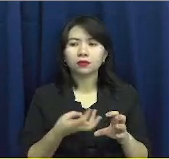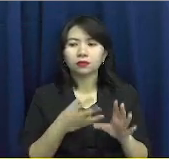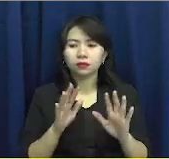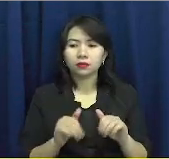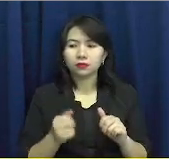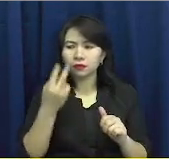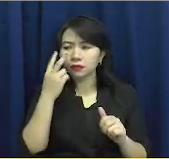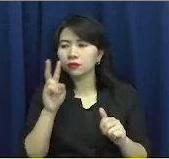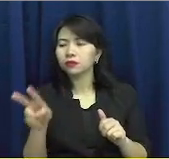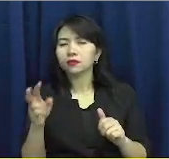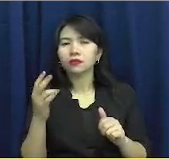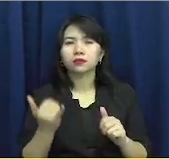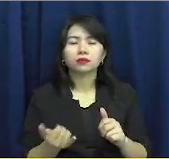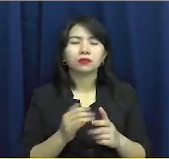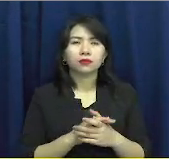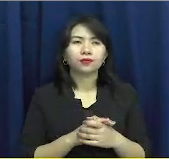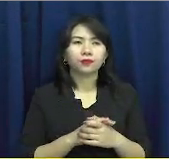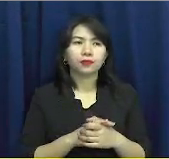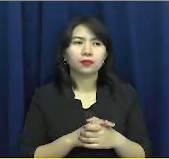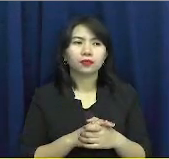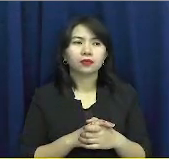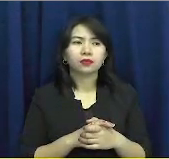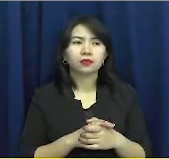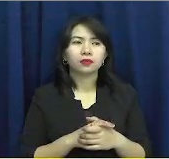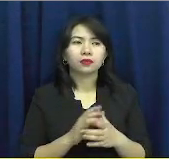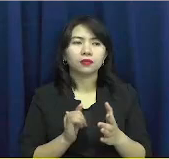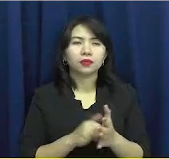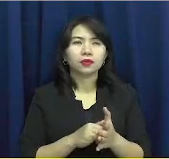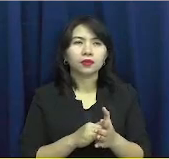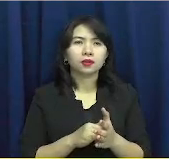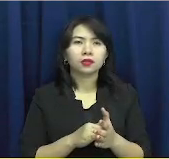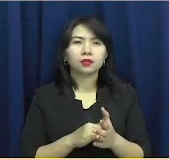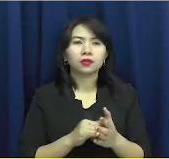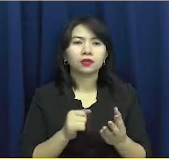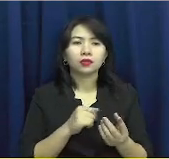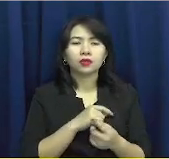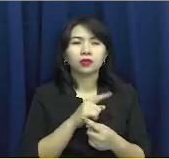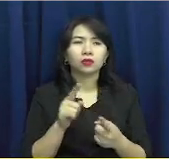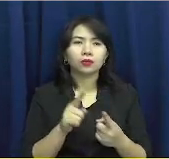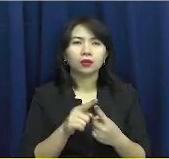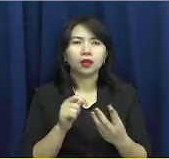po? Makikita natin dyan na pagdating po sa bagay po na yan,